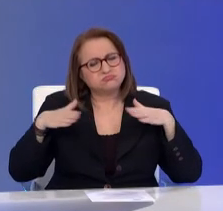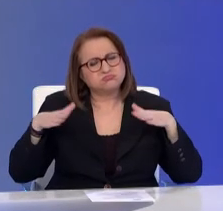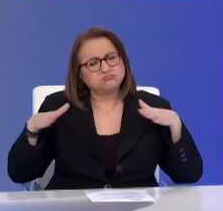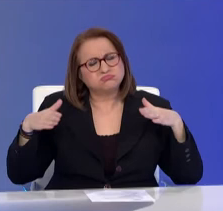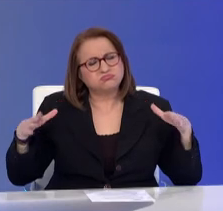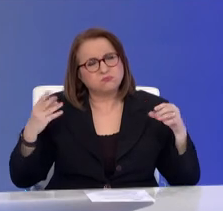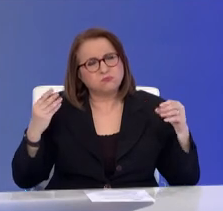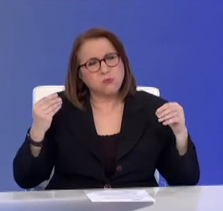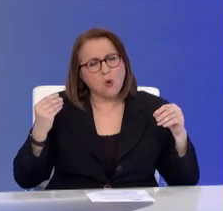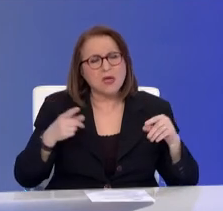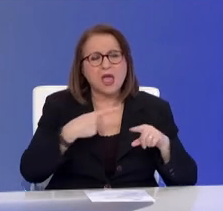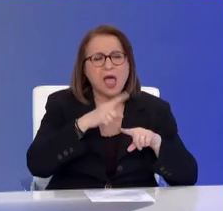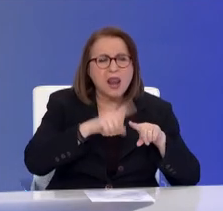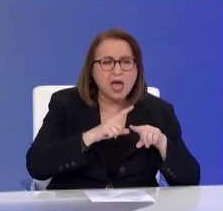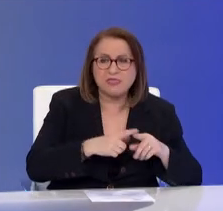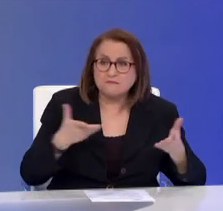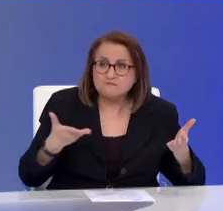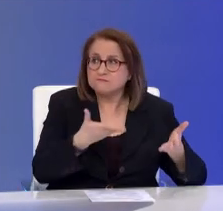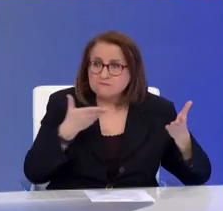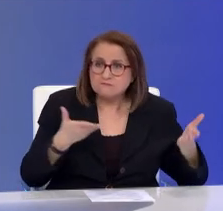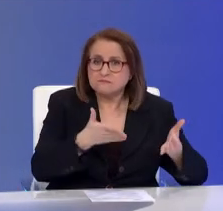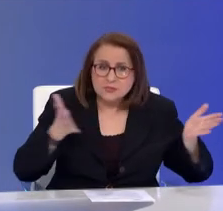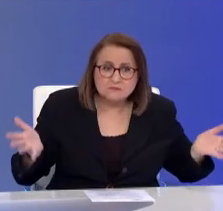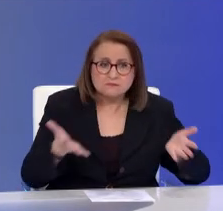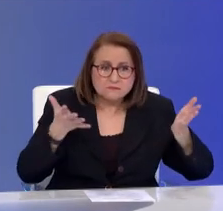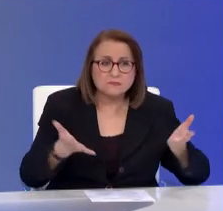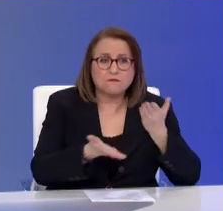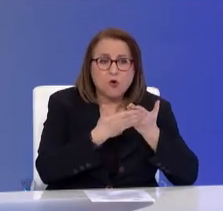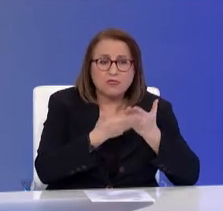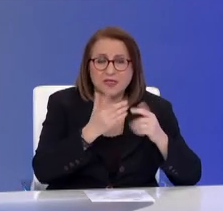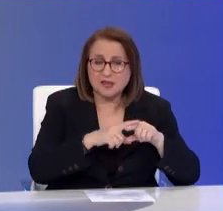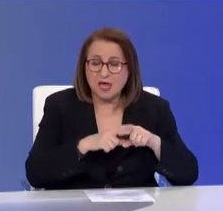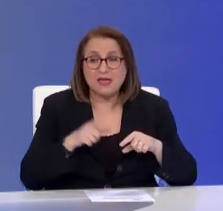και προσωπική φίλη του Ιωάννη Καποδίστρια. Ο